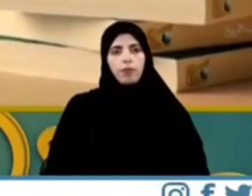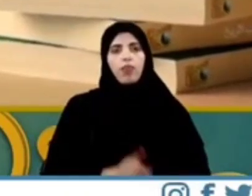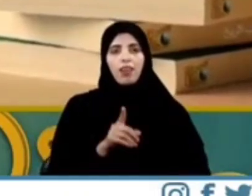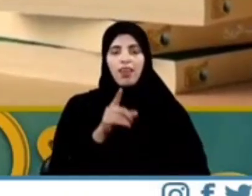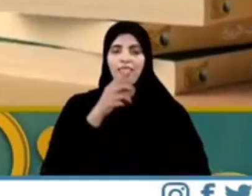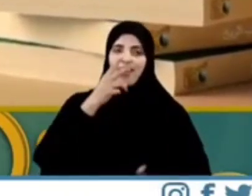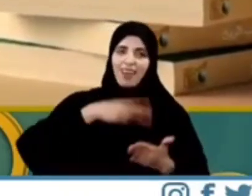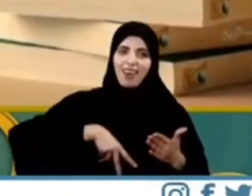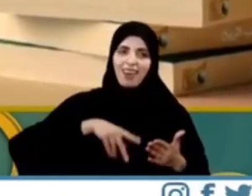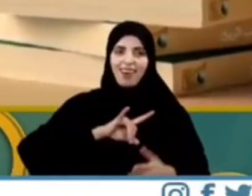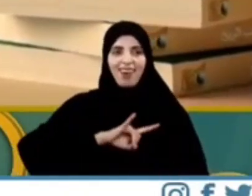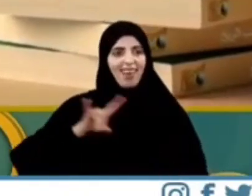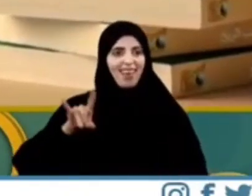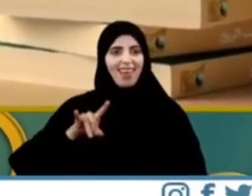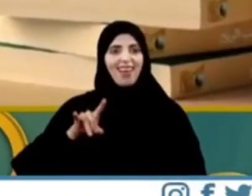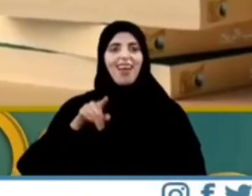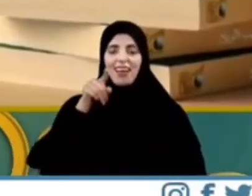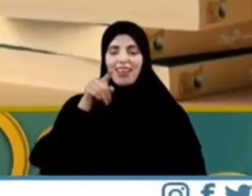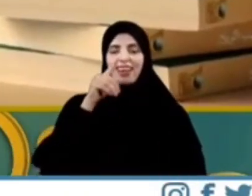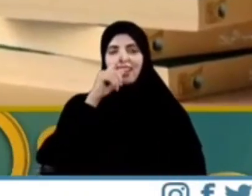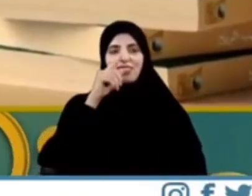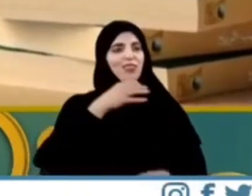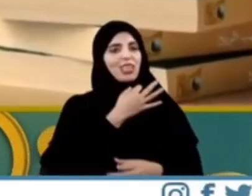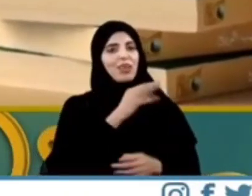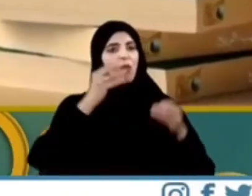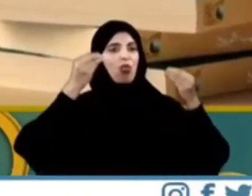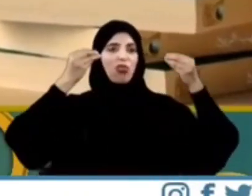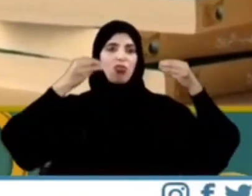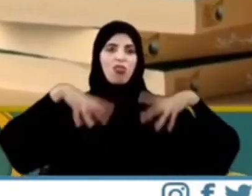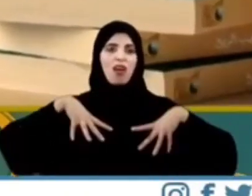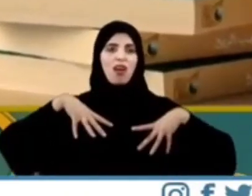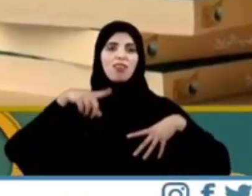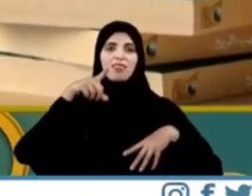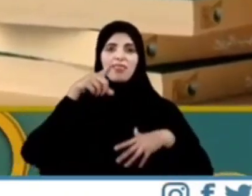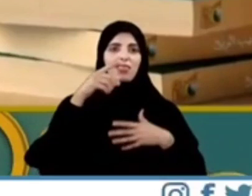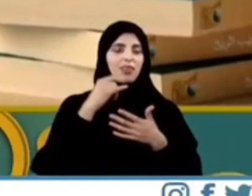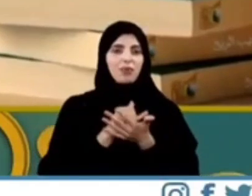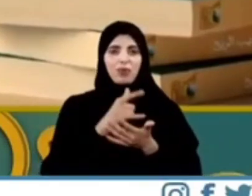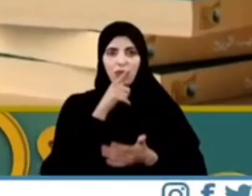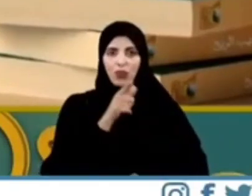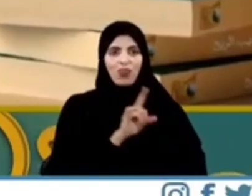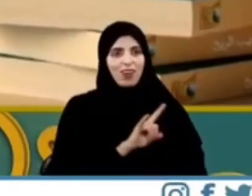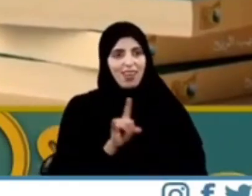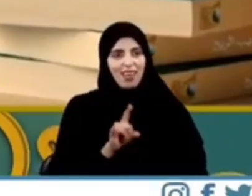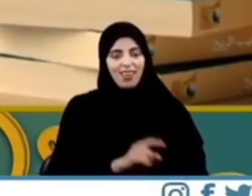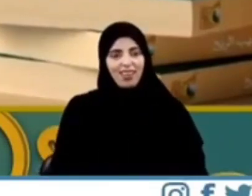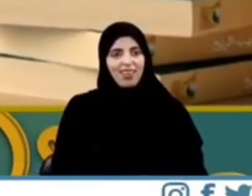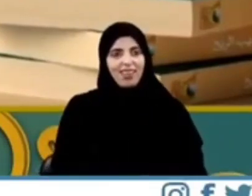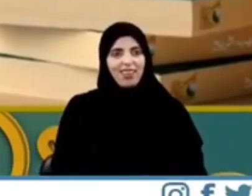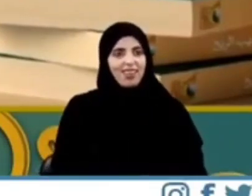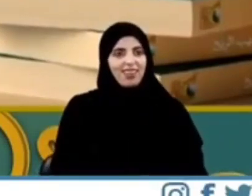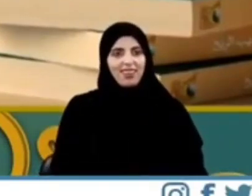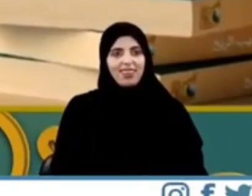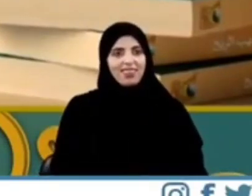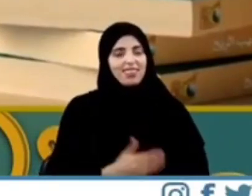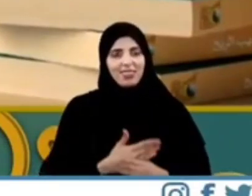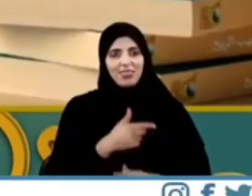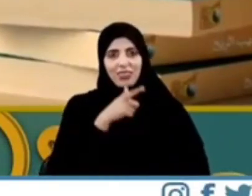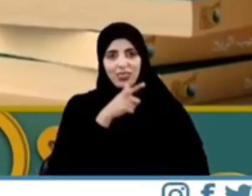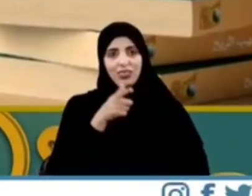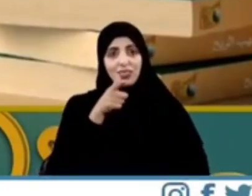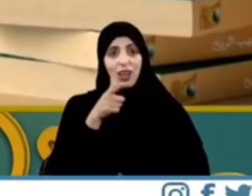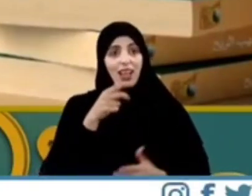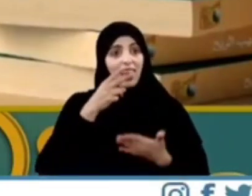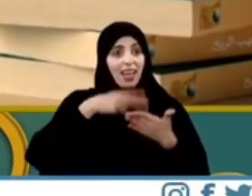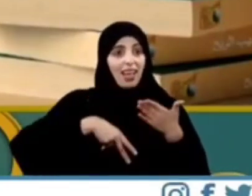ولولا هذا القرار اللي لحد الحين معتصم أنت ما حاب تقوله. إيه لا ما يصير نقوله لأنه